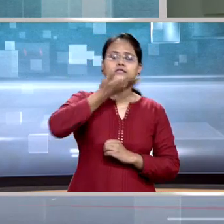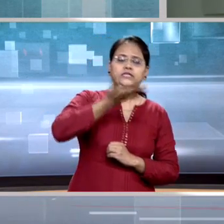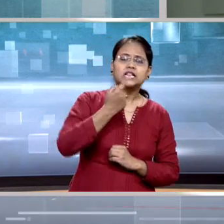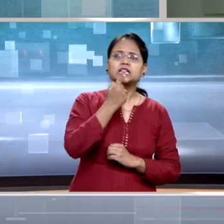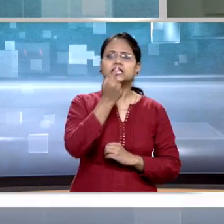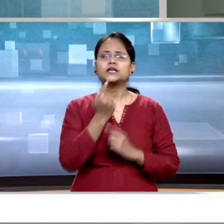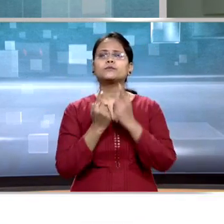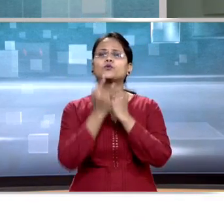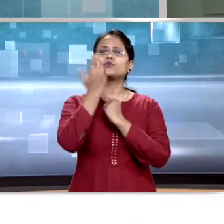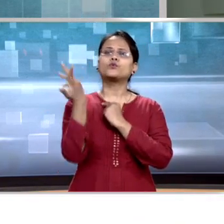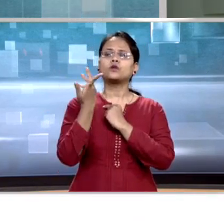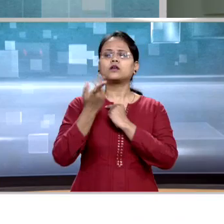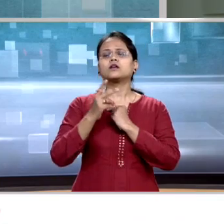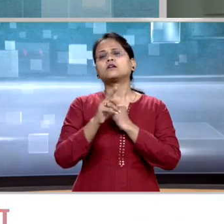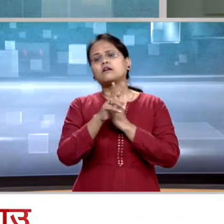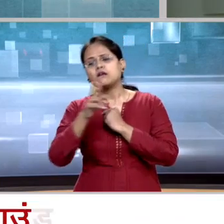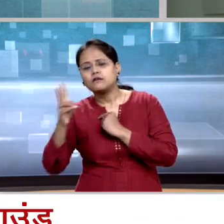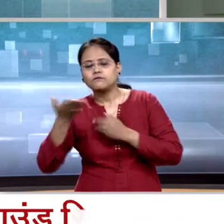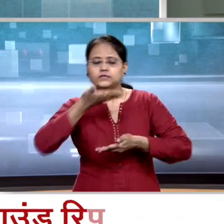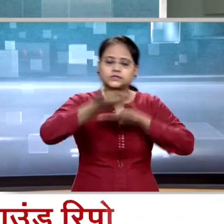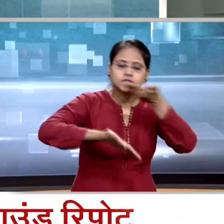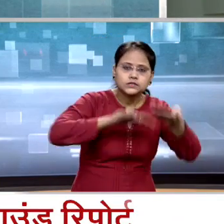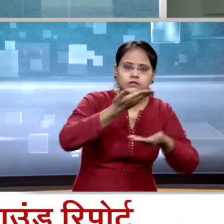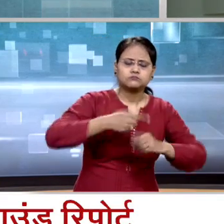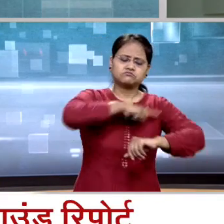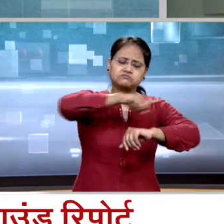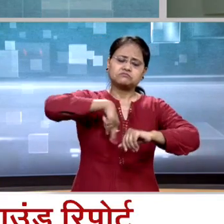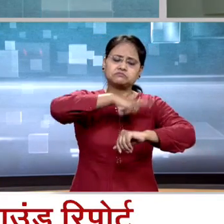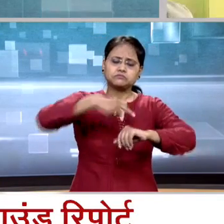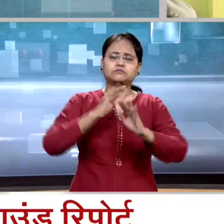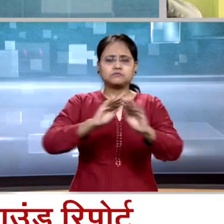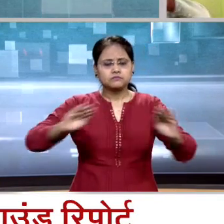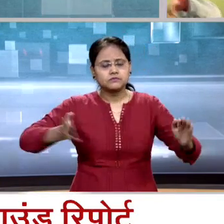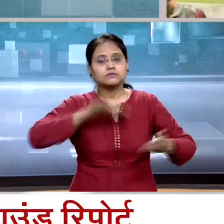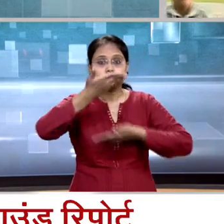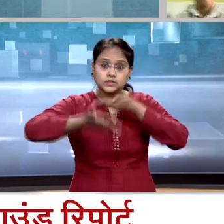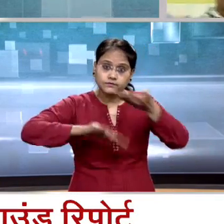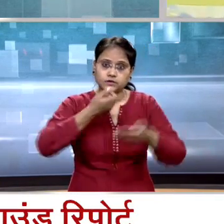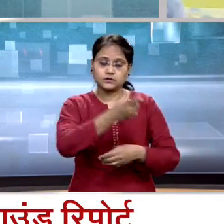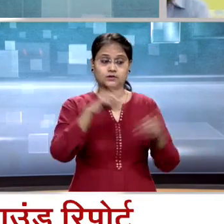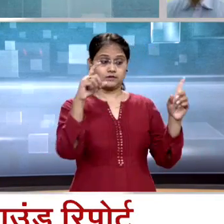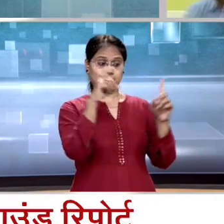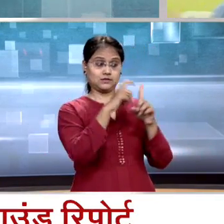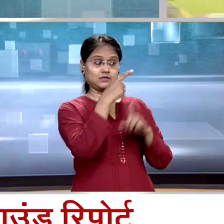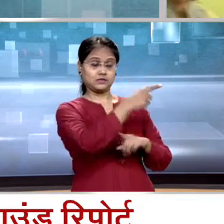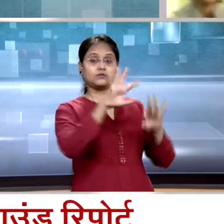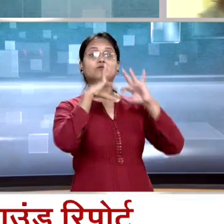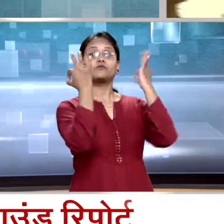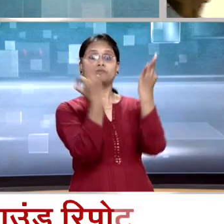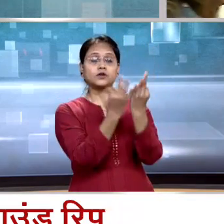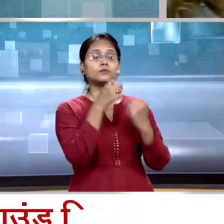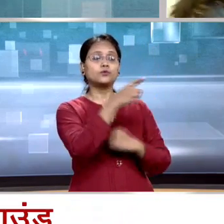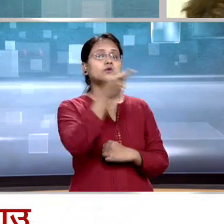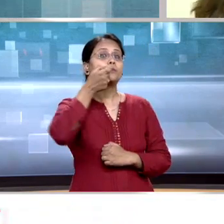की कैसे होगी तालु में, ये सब चीज़ें हम तो सिखाते थे इनको, बच्चों को कई घंटे तक सिखाते थे बैठ करके। दीपक के परिवार में सिर्फ